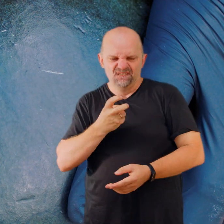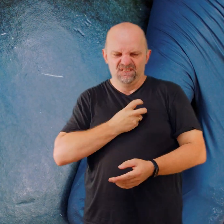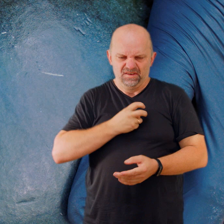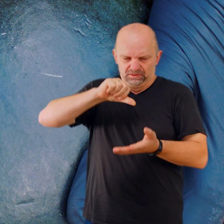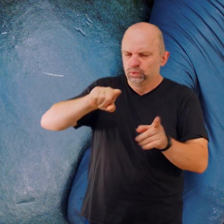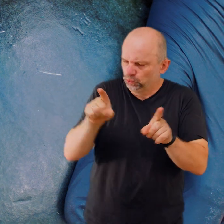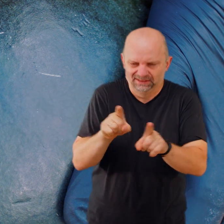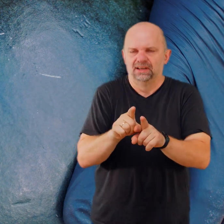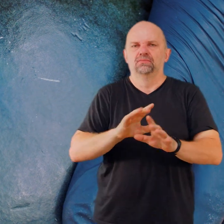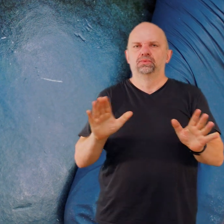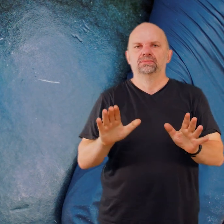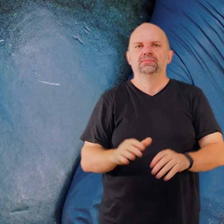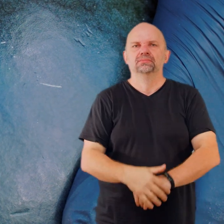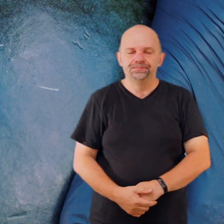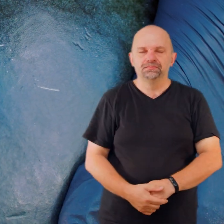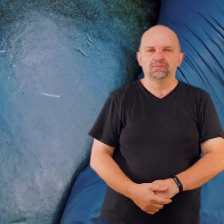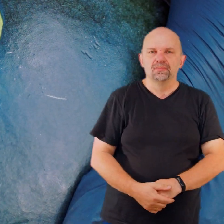I na płasko 45.